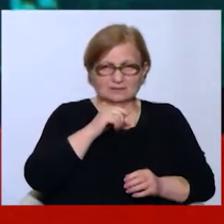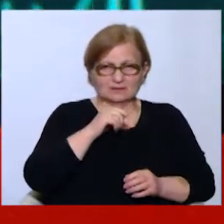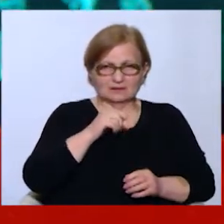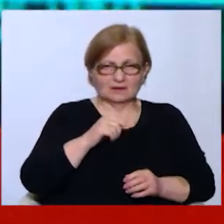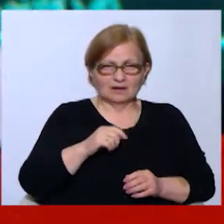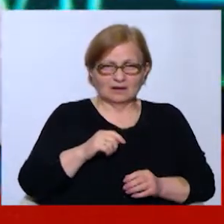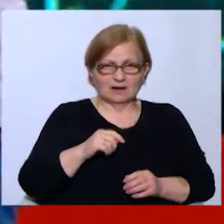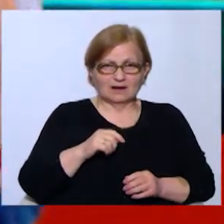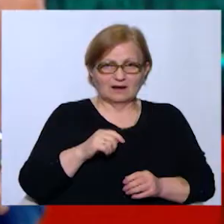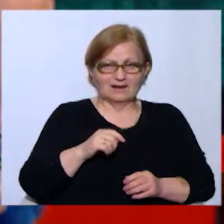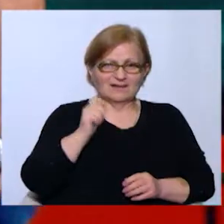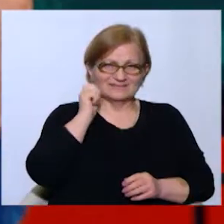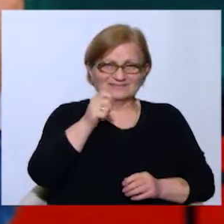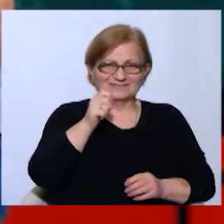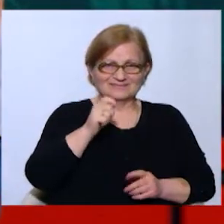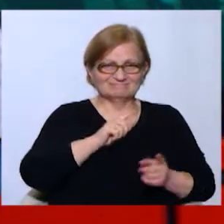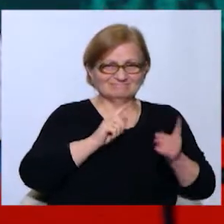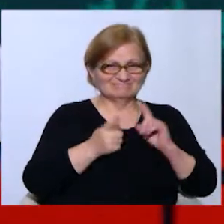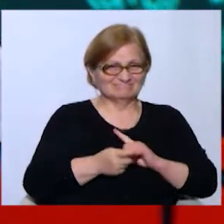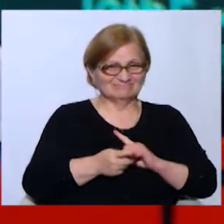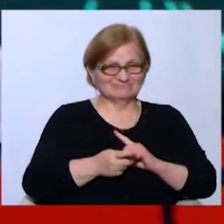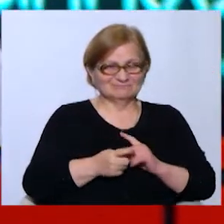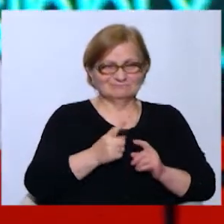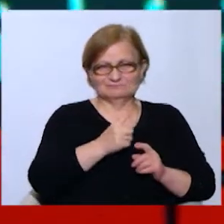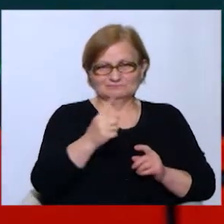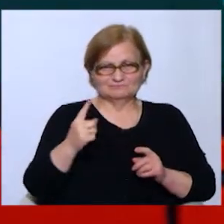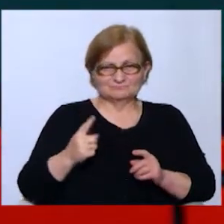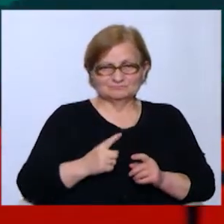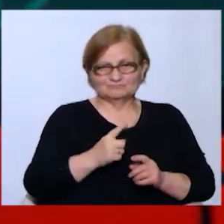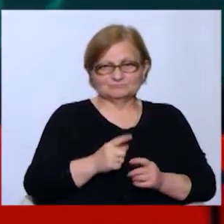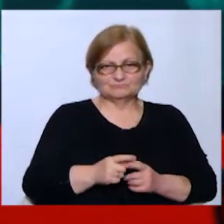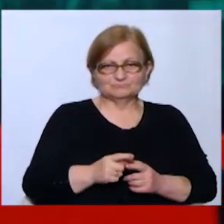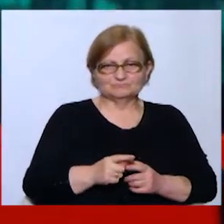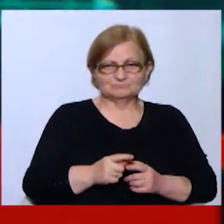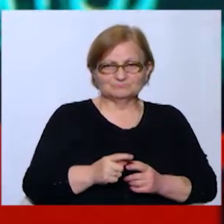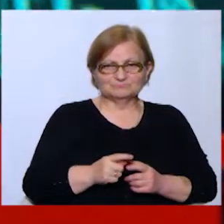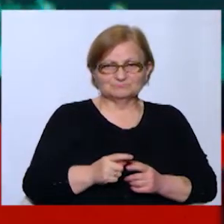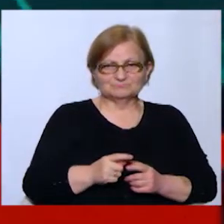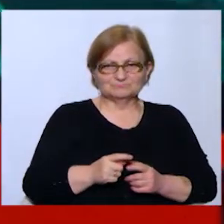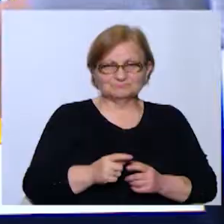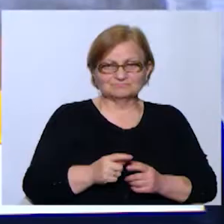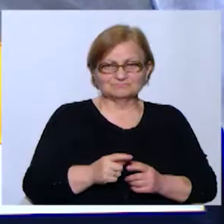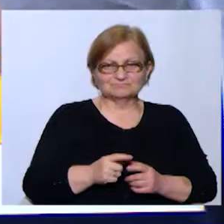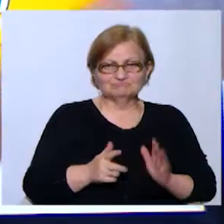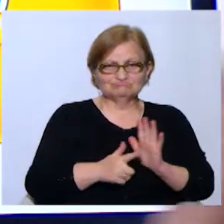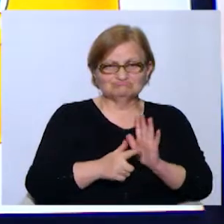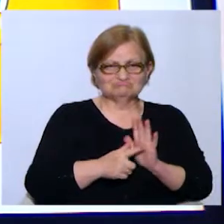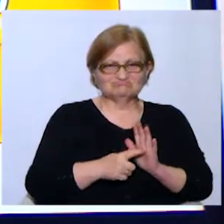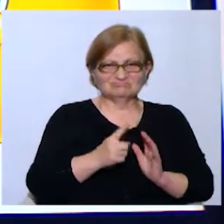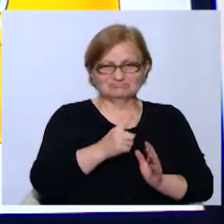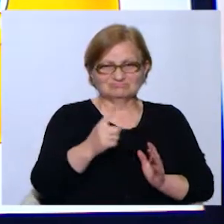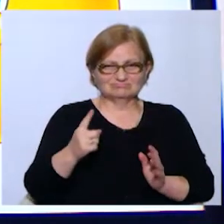აპ! ვაჰ! ნახეთ რა მოხდა. 1 2 3 4 5 6